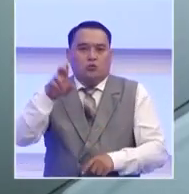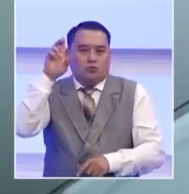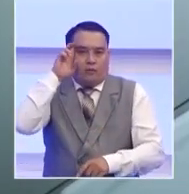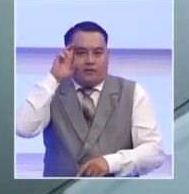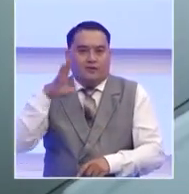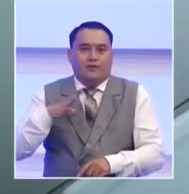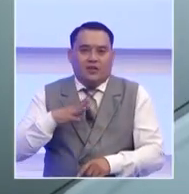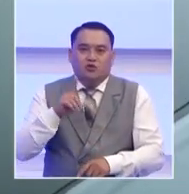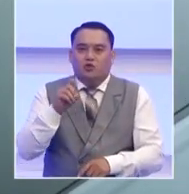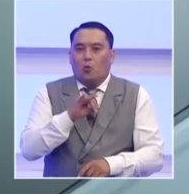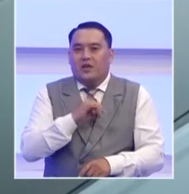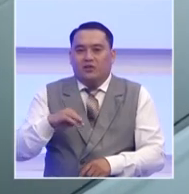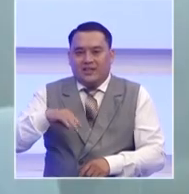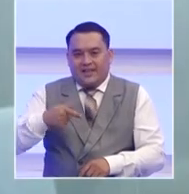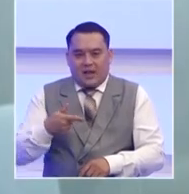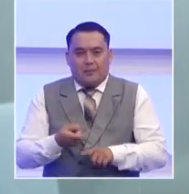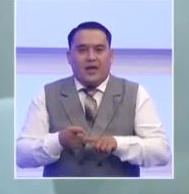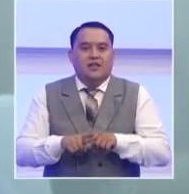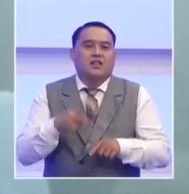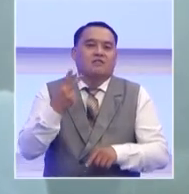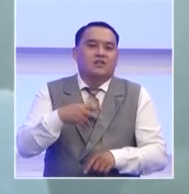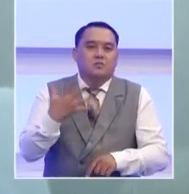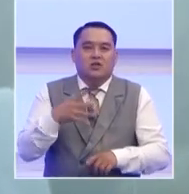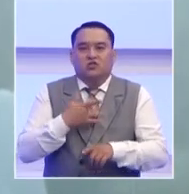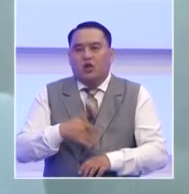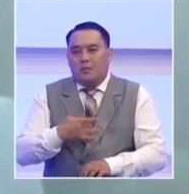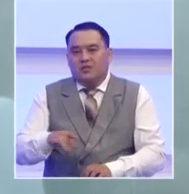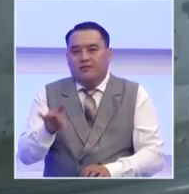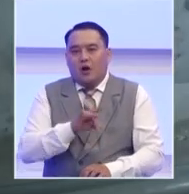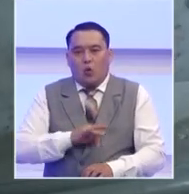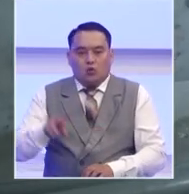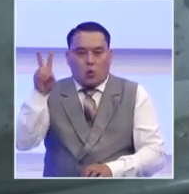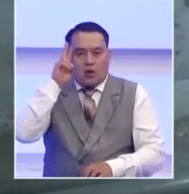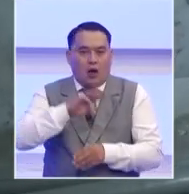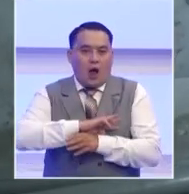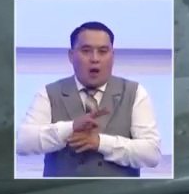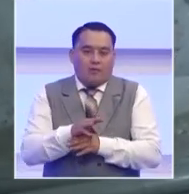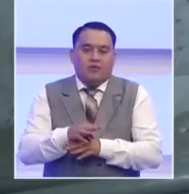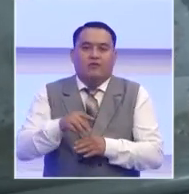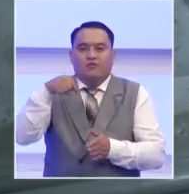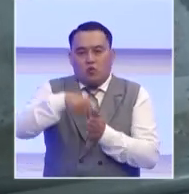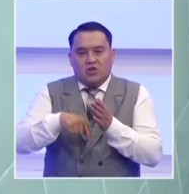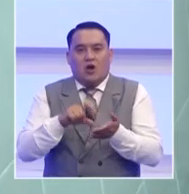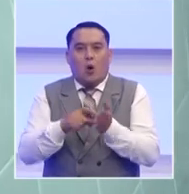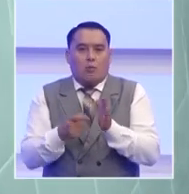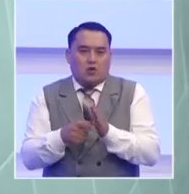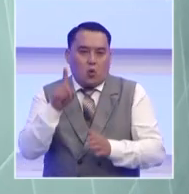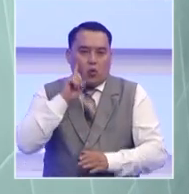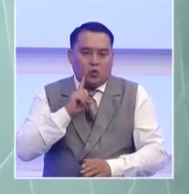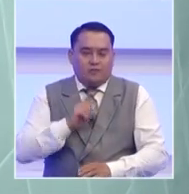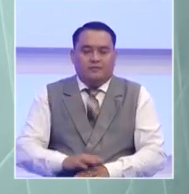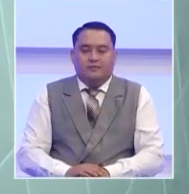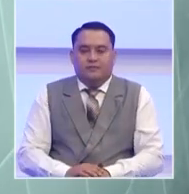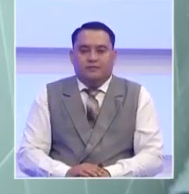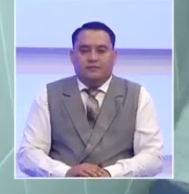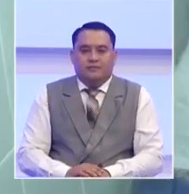выделено около 100 миллионов тенге. Теперь в 25 школах Жамбылского района уборные будут обеспечены внутри заведения, что создаст более комфортные